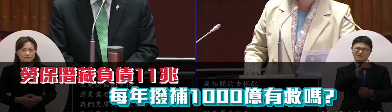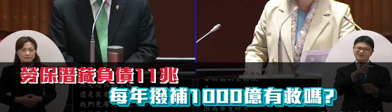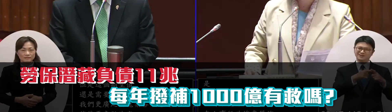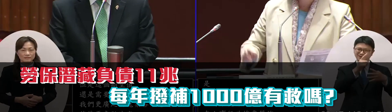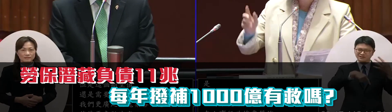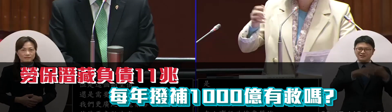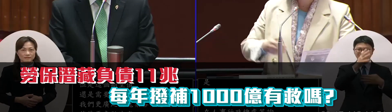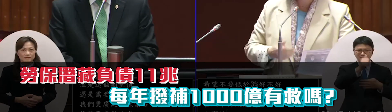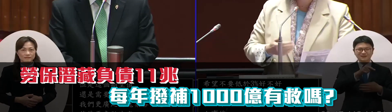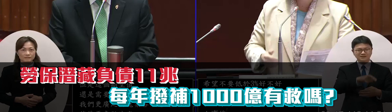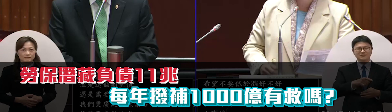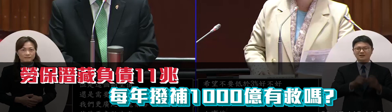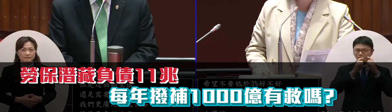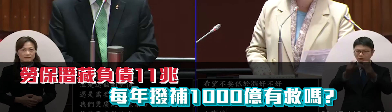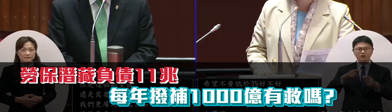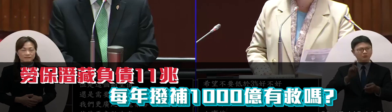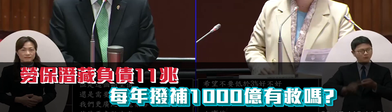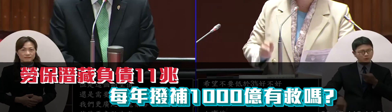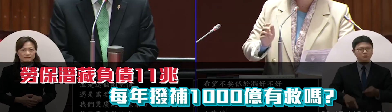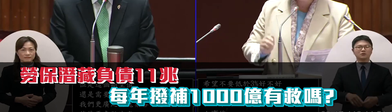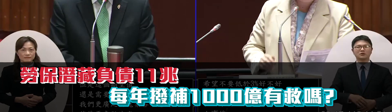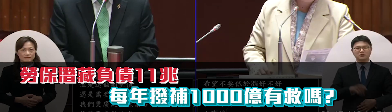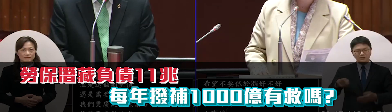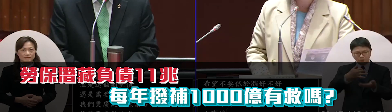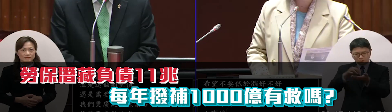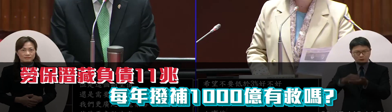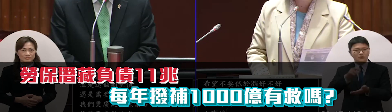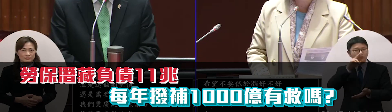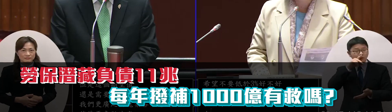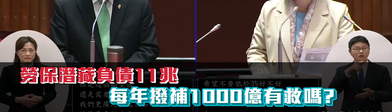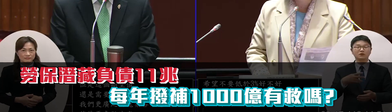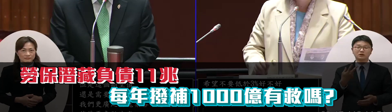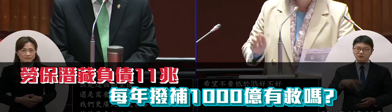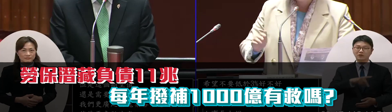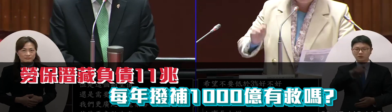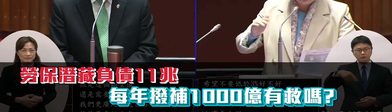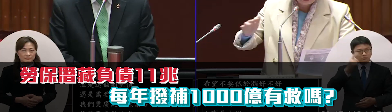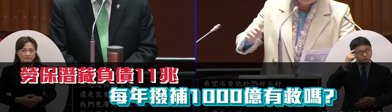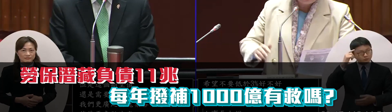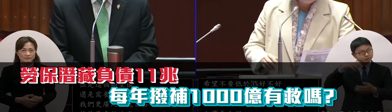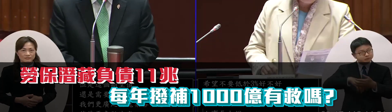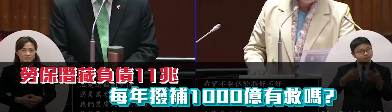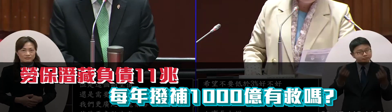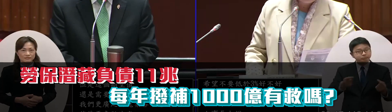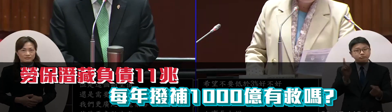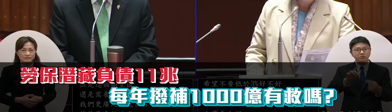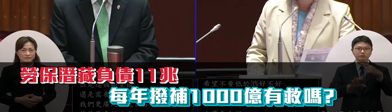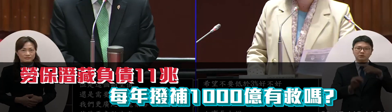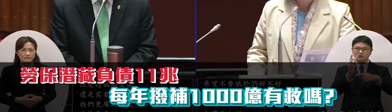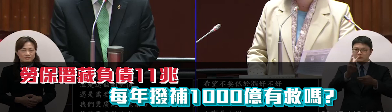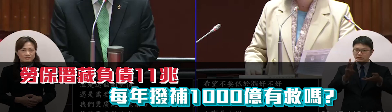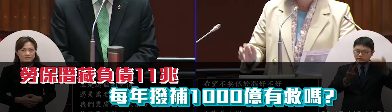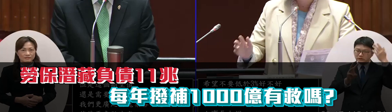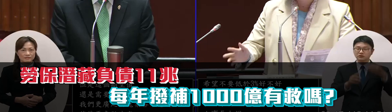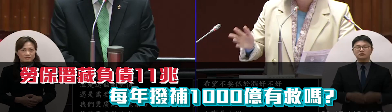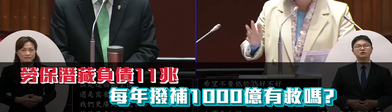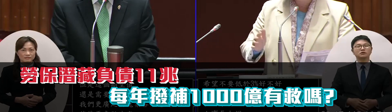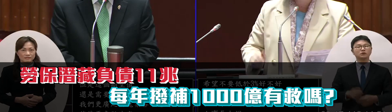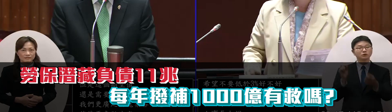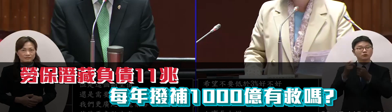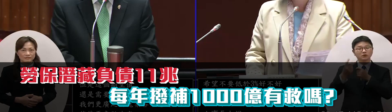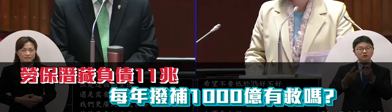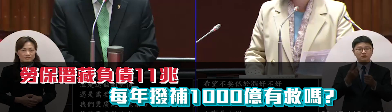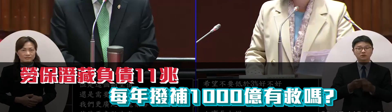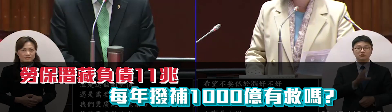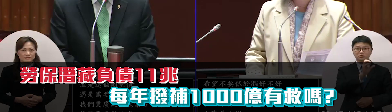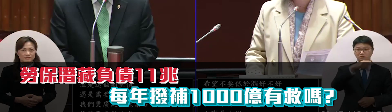不是这样乘，但是大家心里面有个底，就是不能低于3%嘛，能够回归到这个这两年 CPI 通膨把